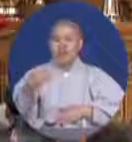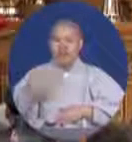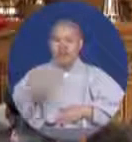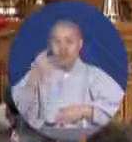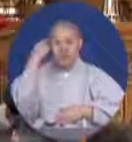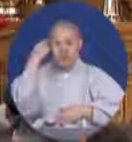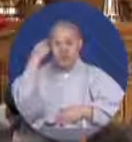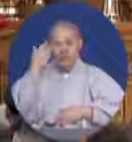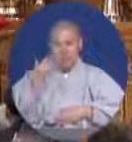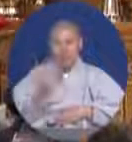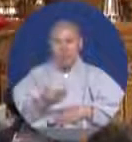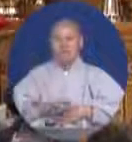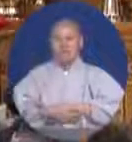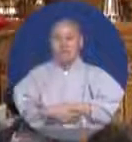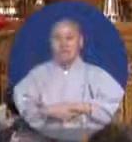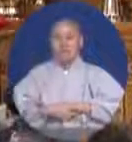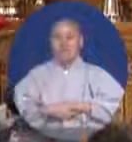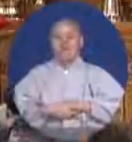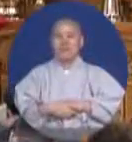예?